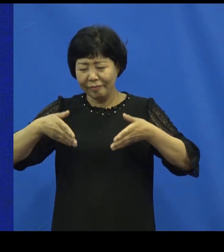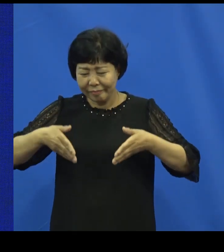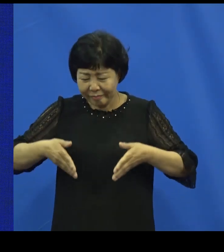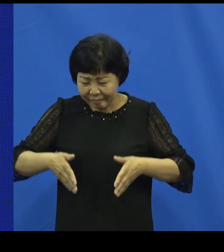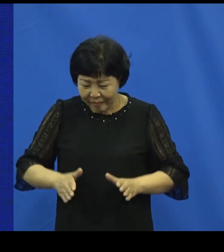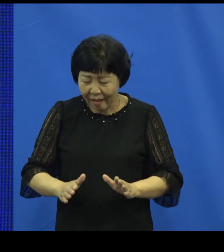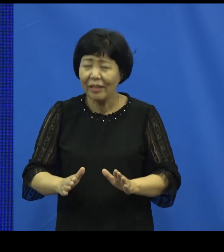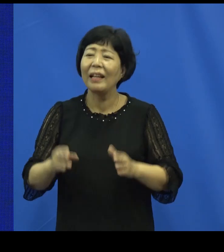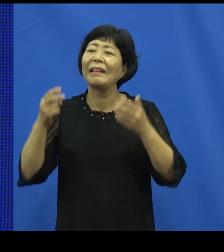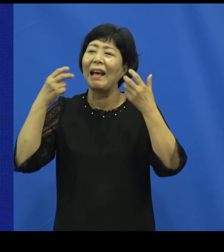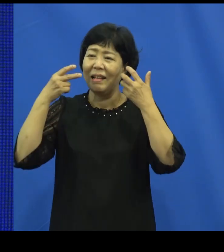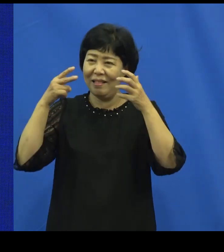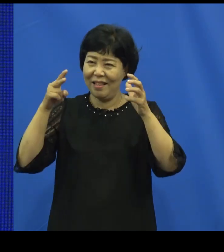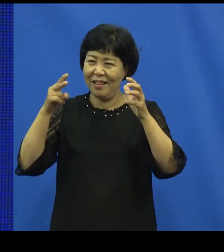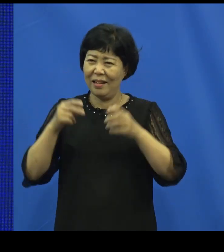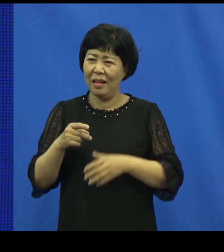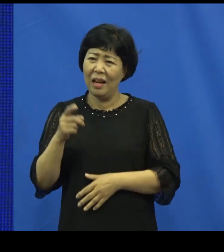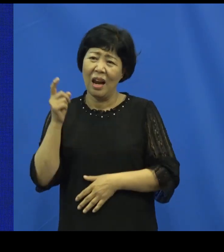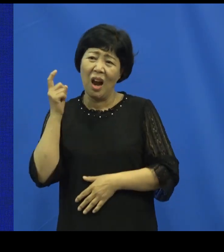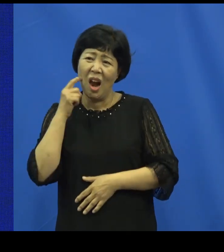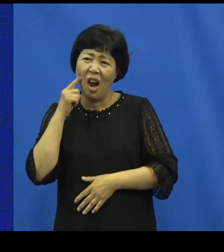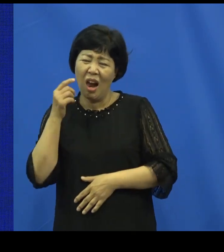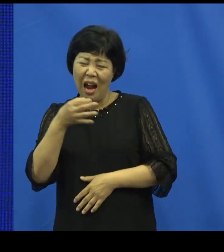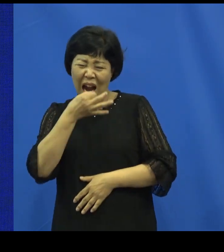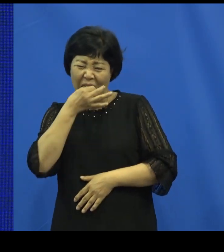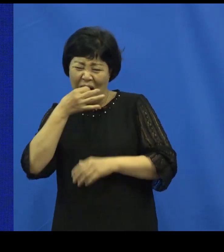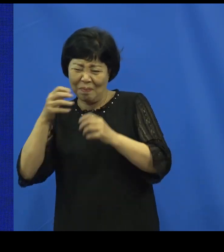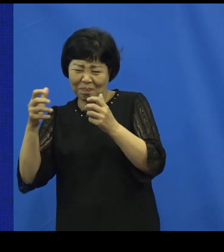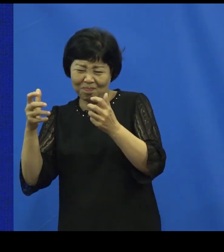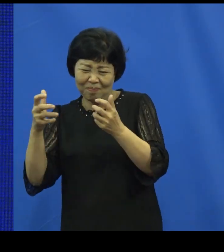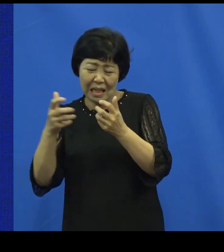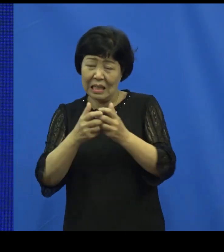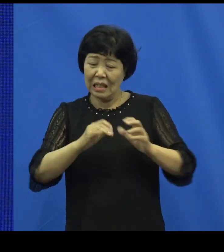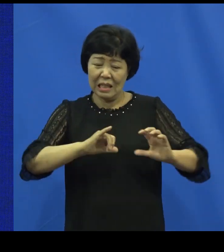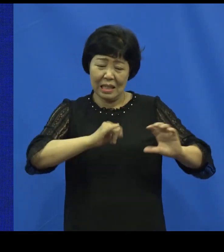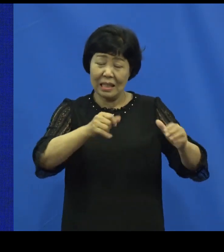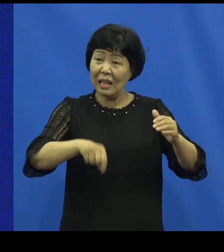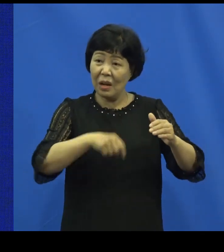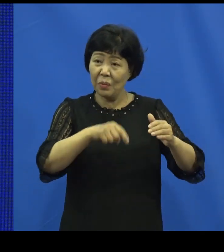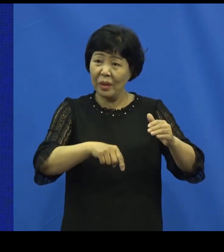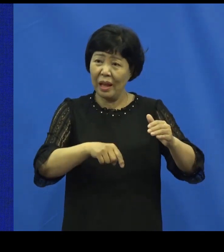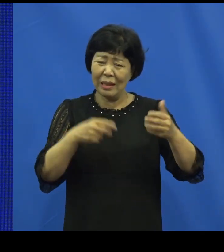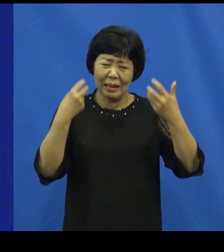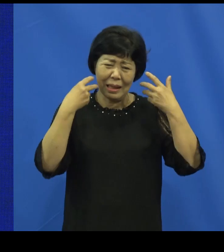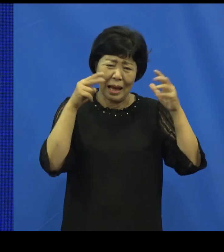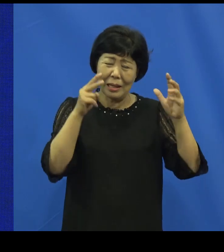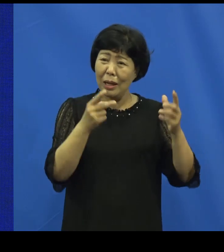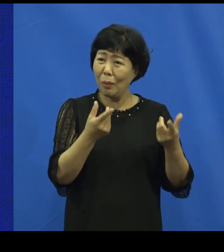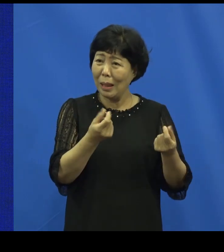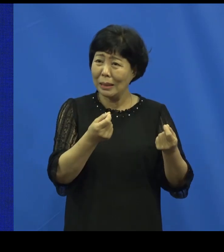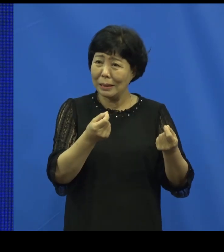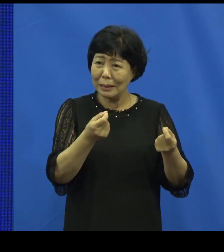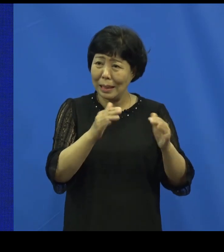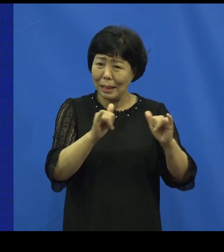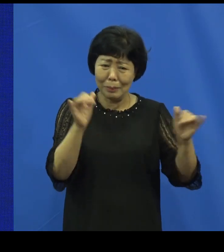이 거짓과 탐욕이 난무하는 세상 속에서는 만들어질 수 없는 사람.